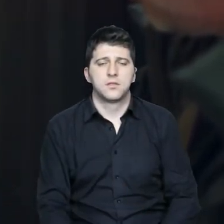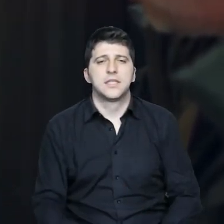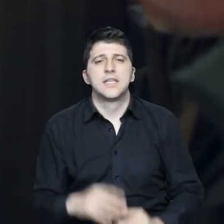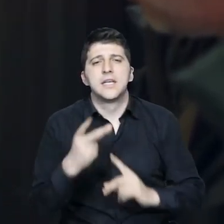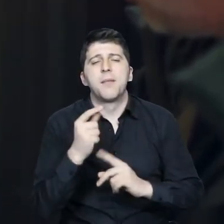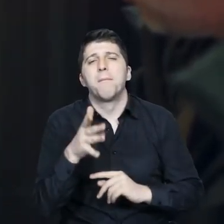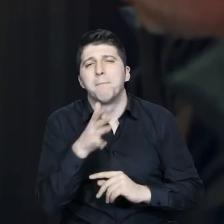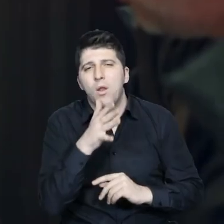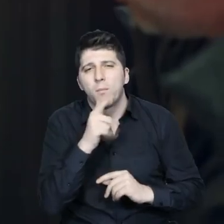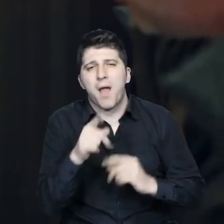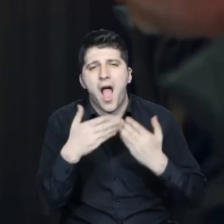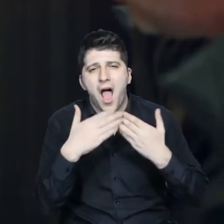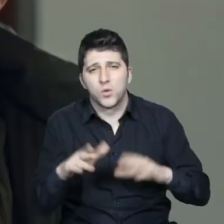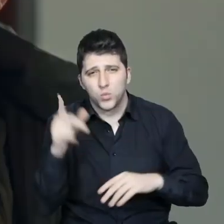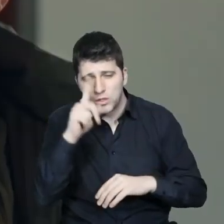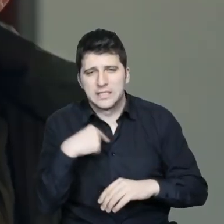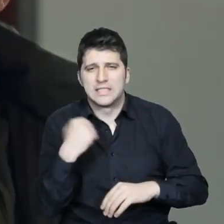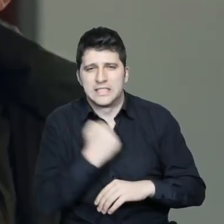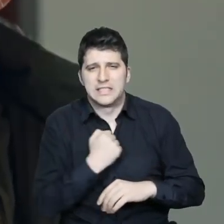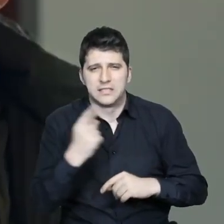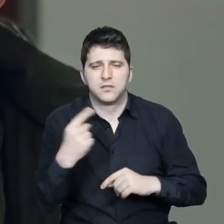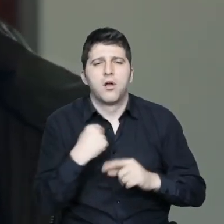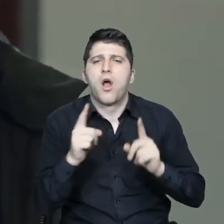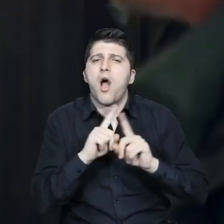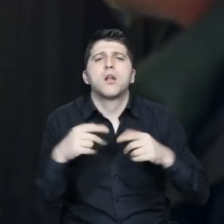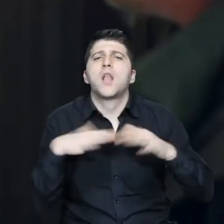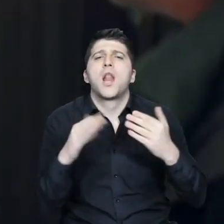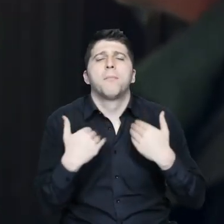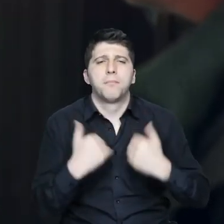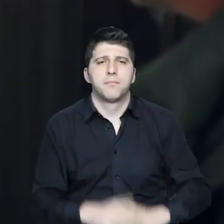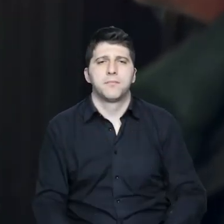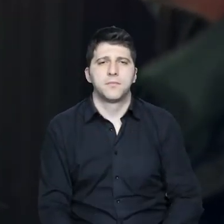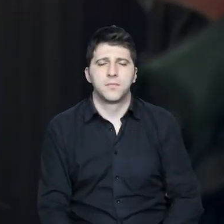İbrahim, biliyorum bu ayrılık yüzünden bana kızgınsın. Hayır, değilim.